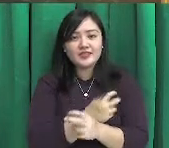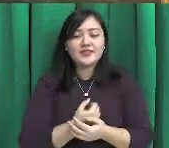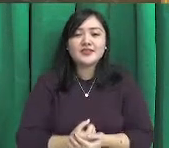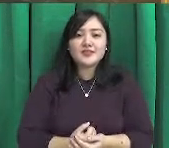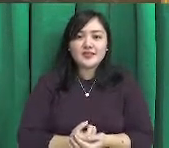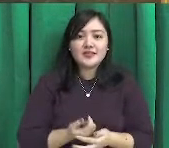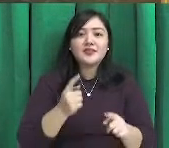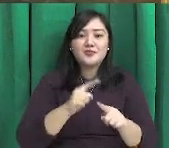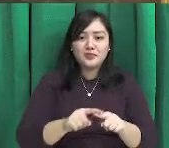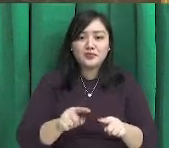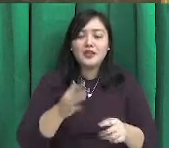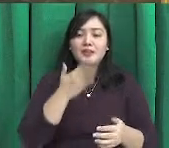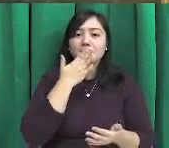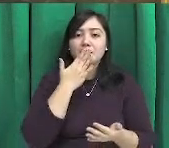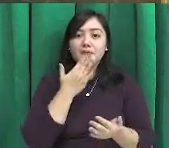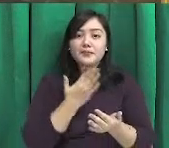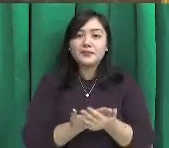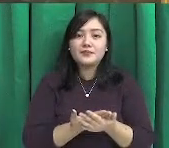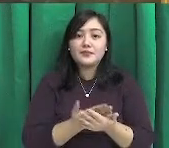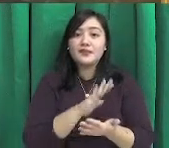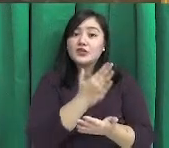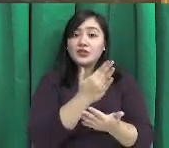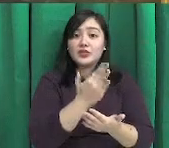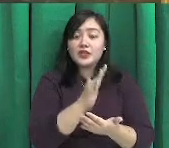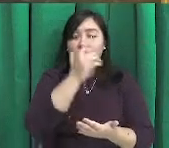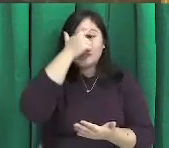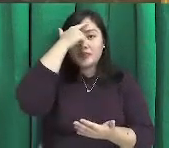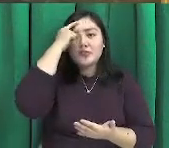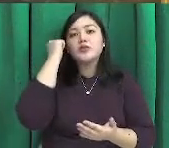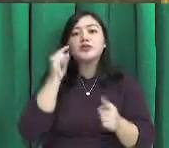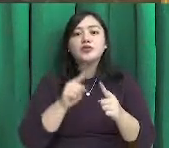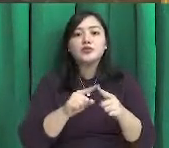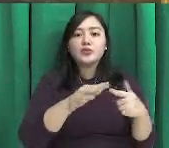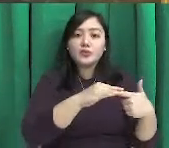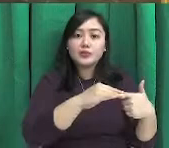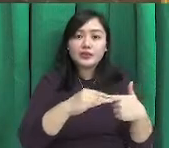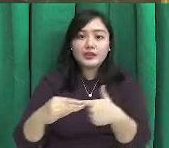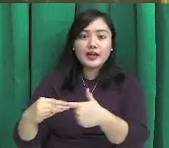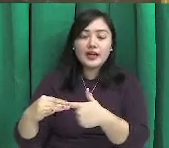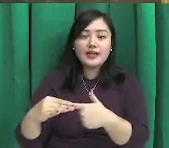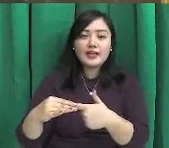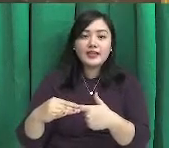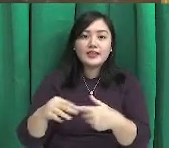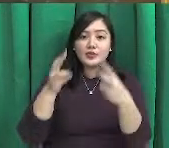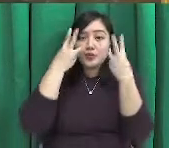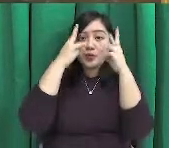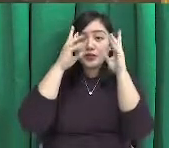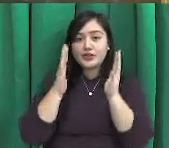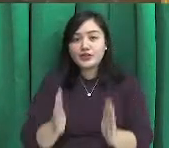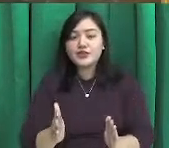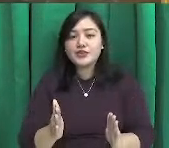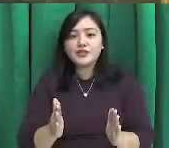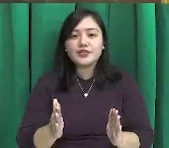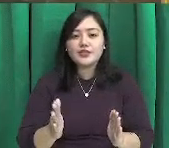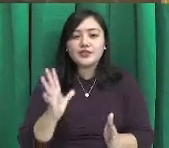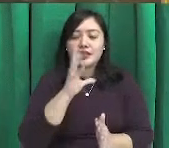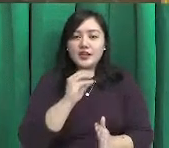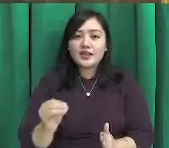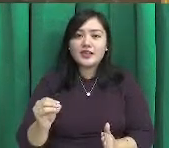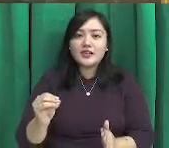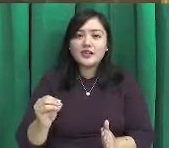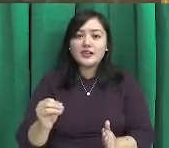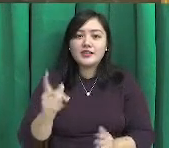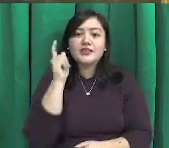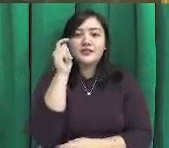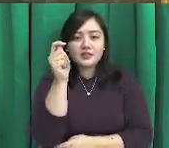yung mga susunod nating mga, yung ating mga listeners. At nagpahayag kayo na pagpapatunay that